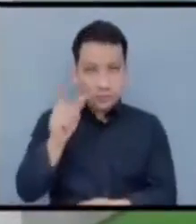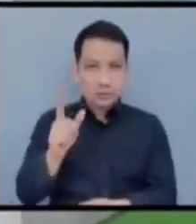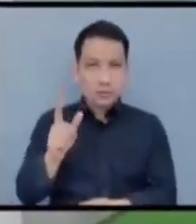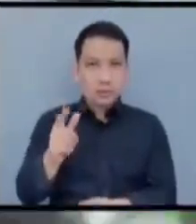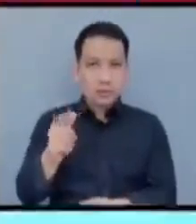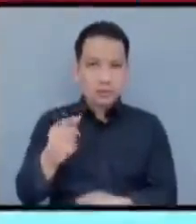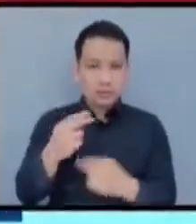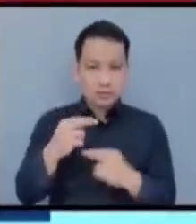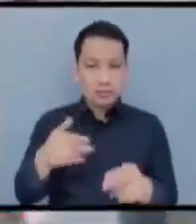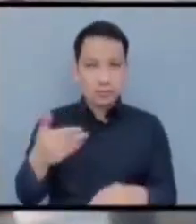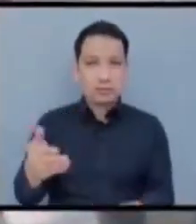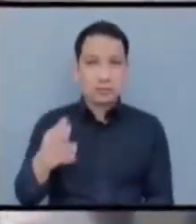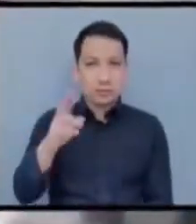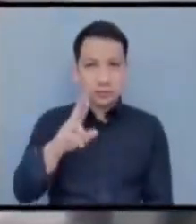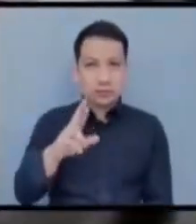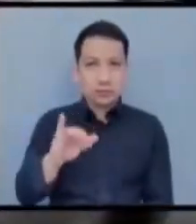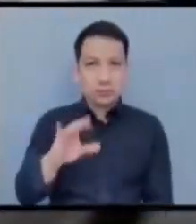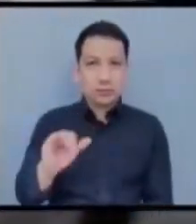Ryan.